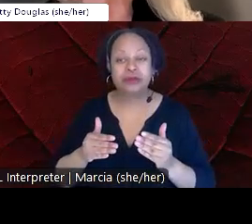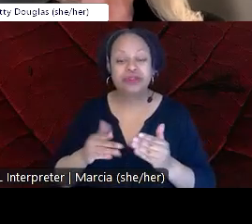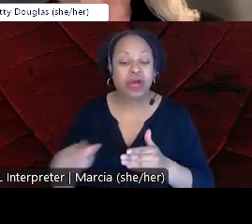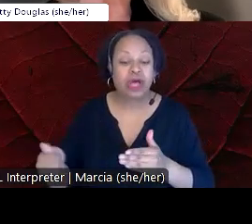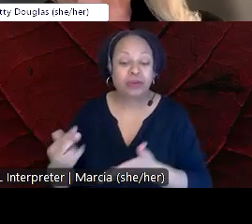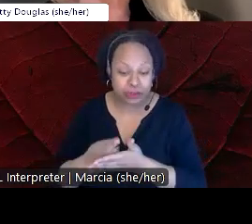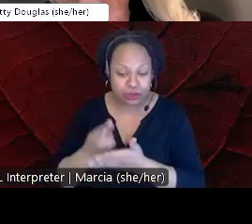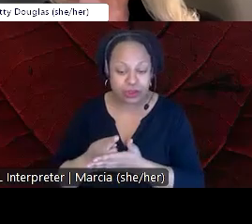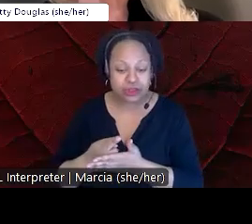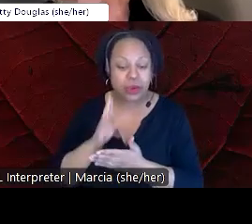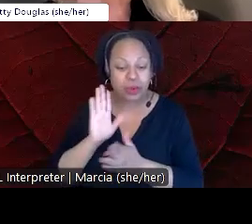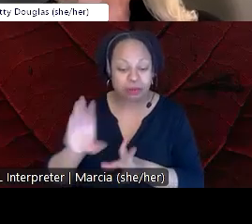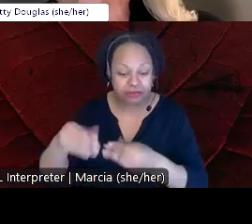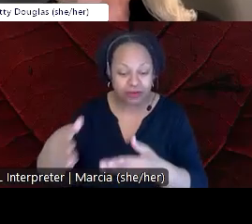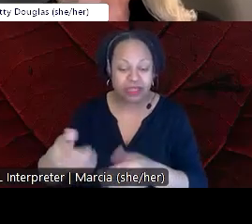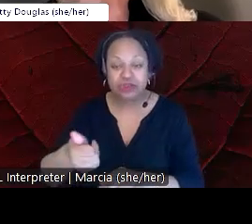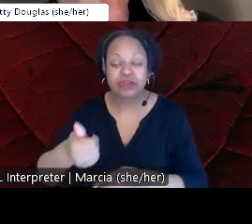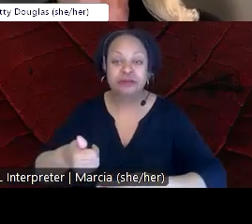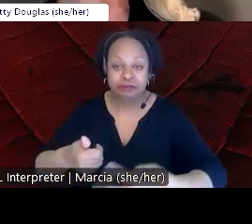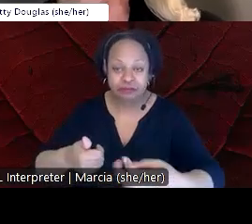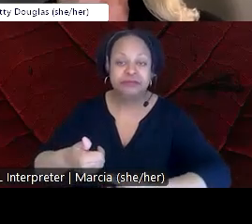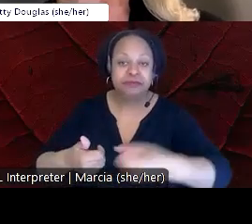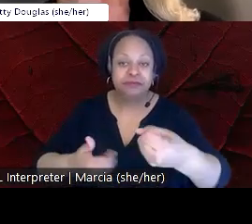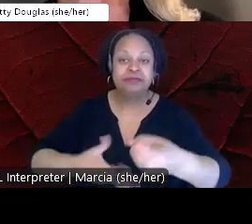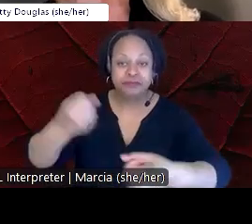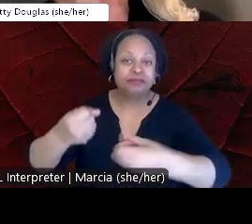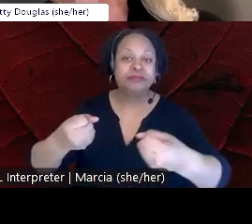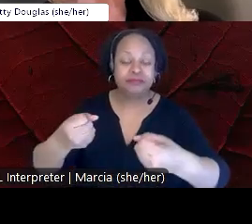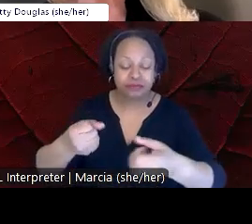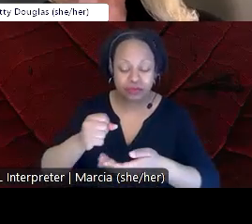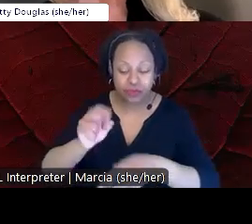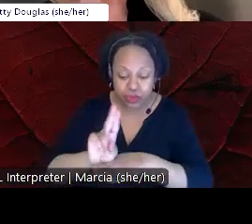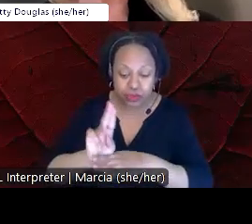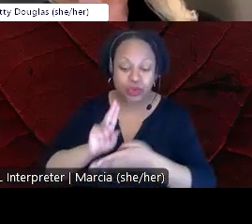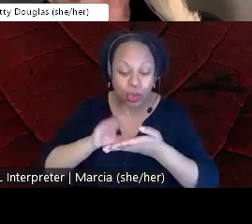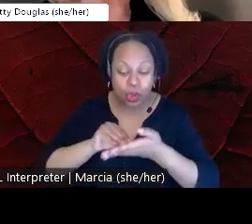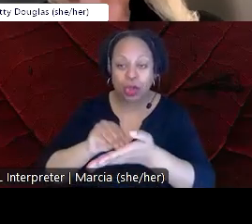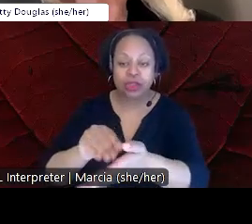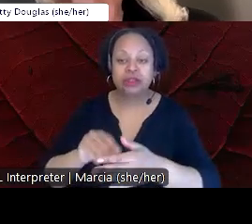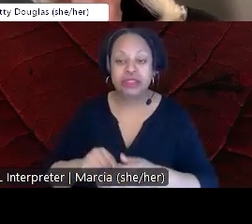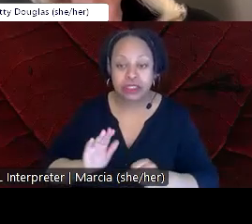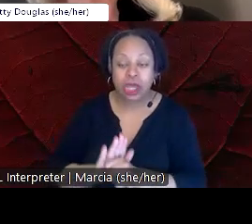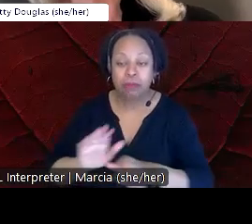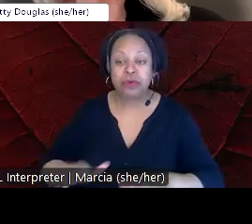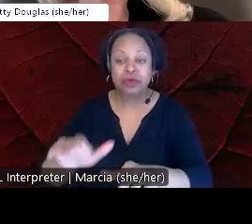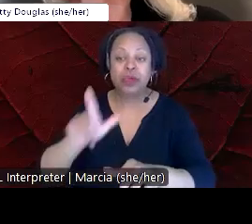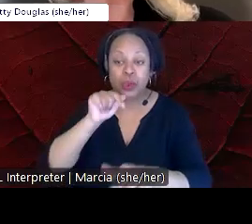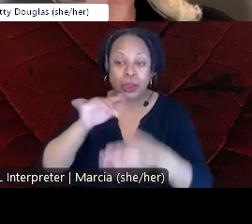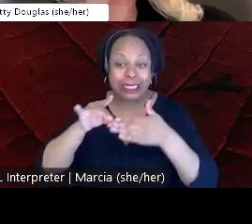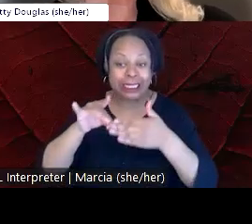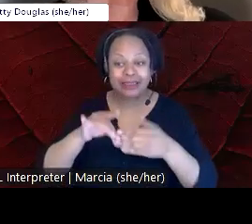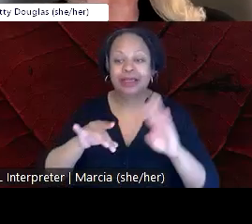les survivantes. C'est une autre ressource à laquelle vous pouvez faire appel et vous pouvez en apprendre plus. C'est un